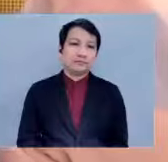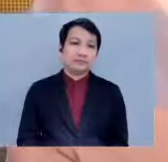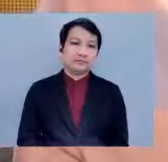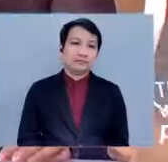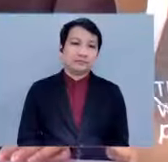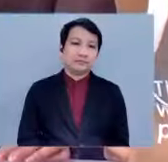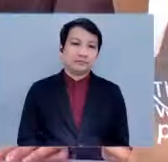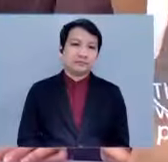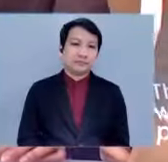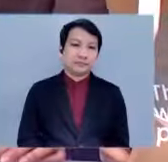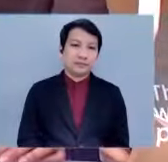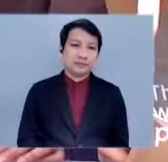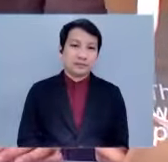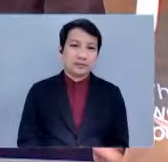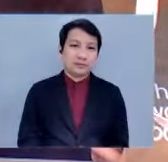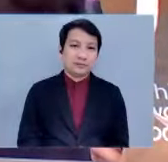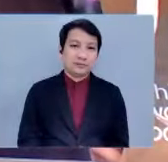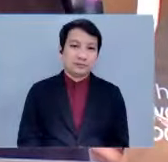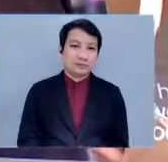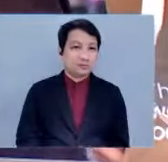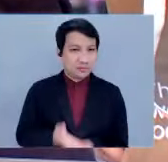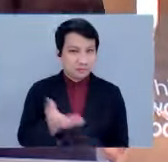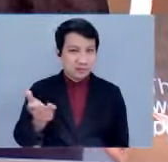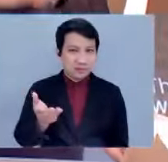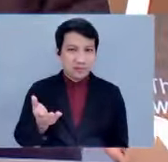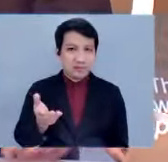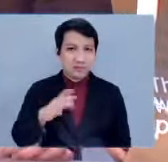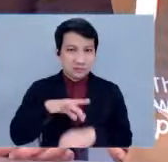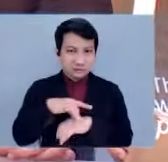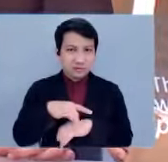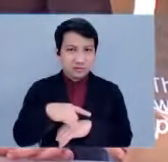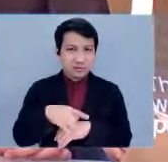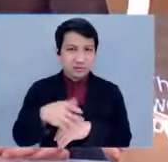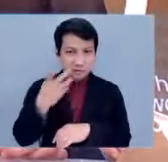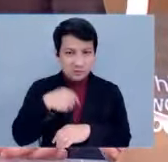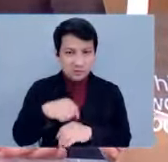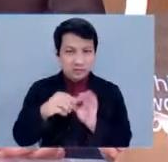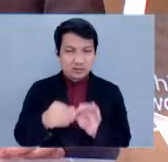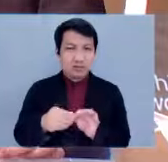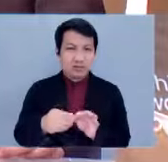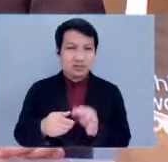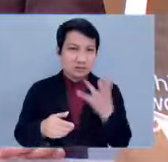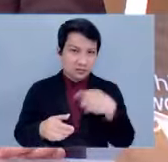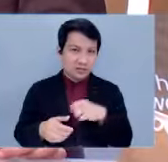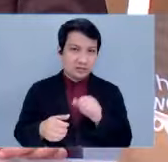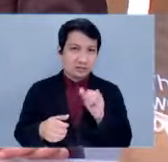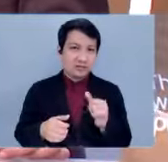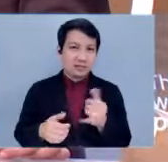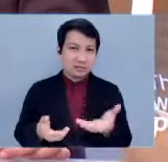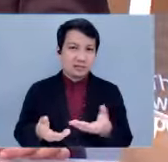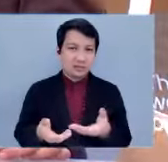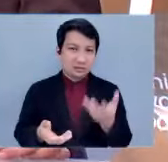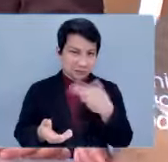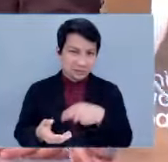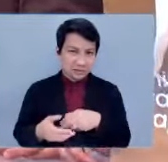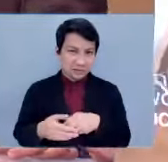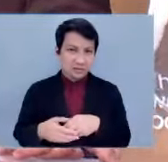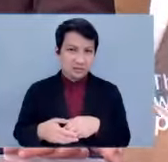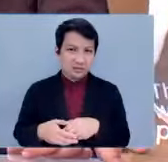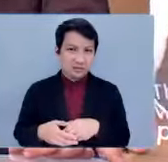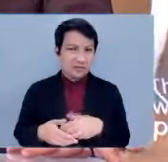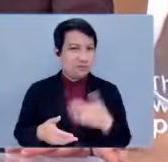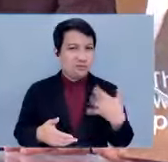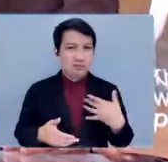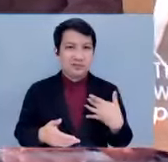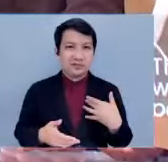Napi-feel ko na talagang ano ka, very environmentally conscious, kaya passion mo rin to. Yes, ma'am. So beautiful as well, ma'am. Yes.